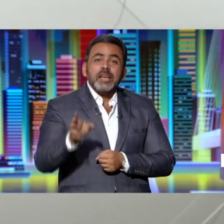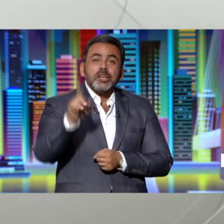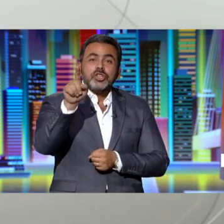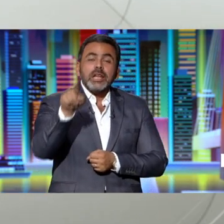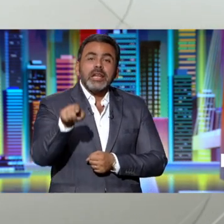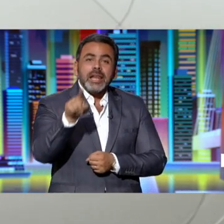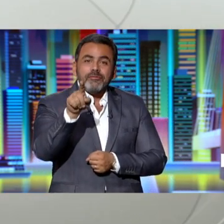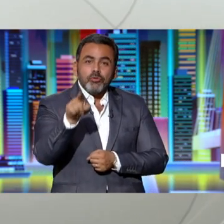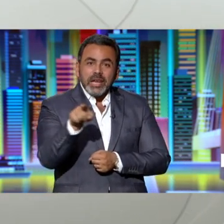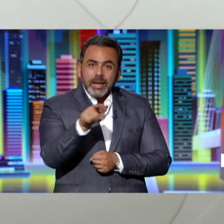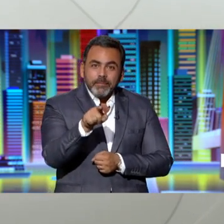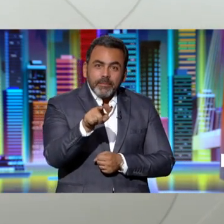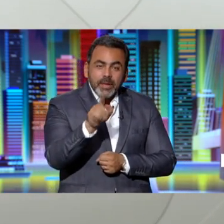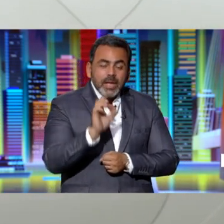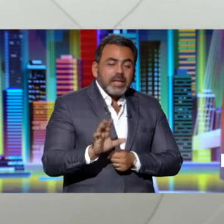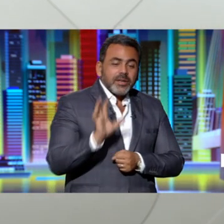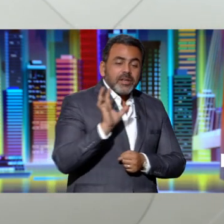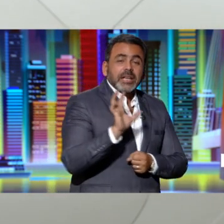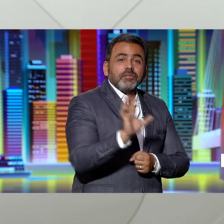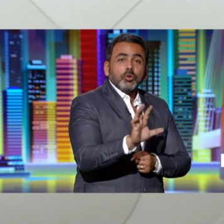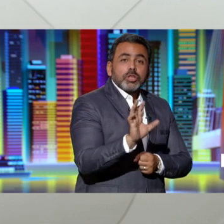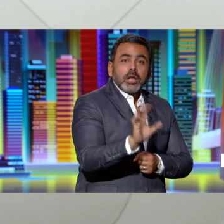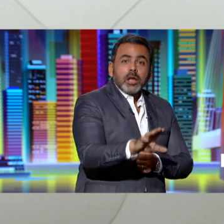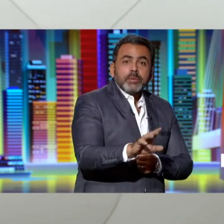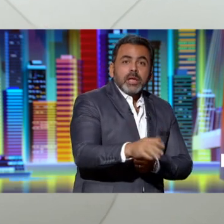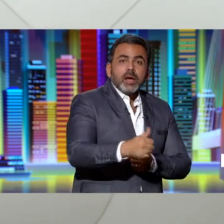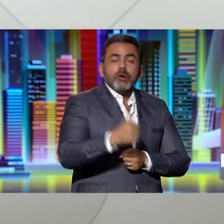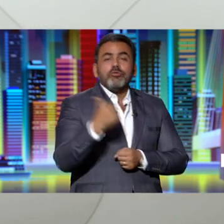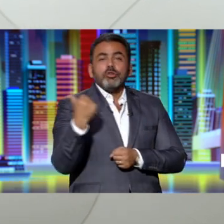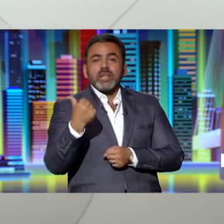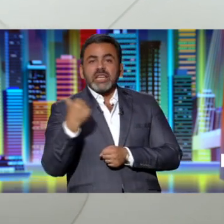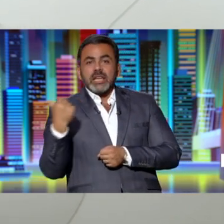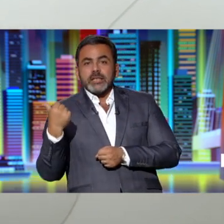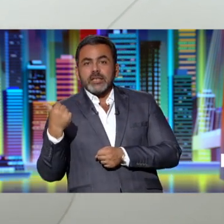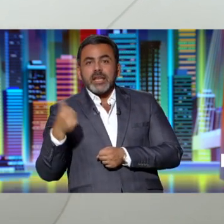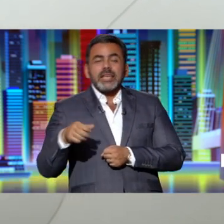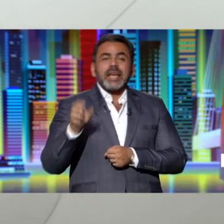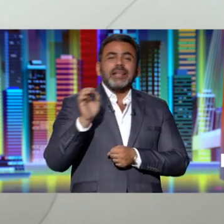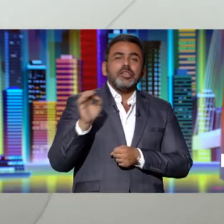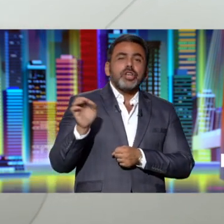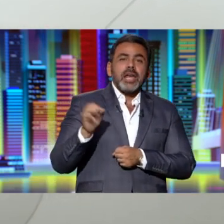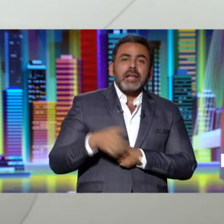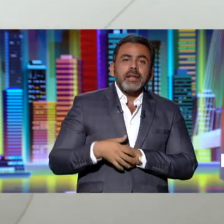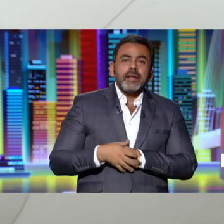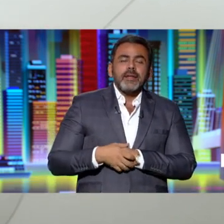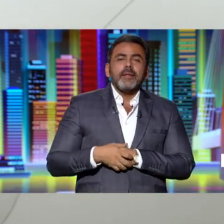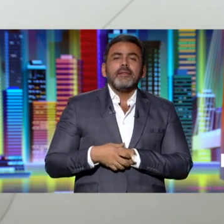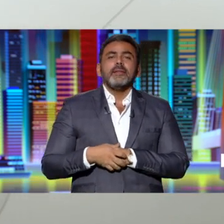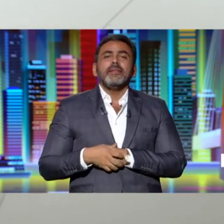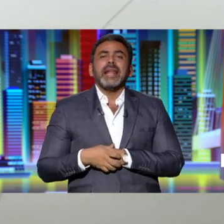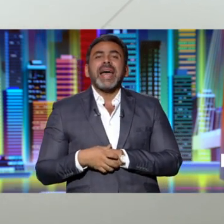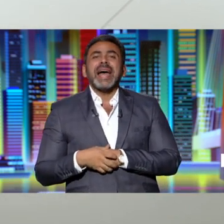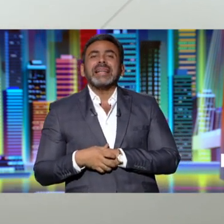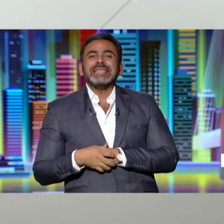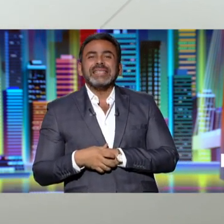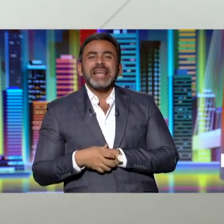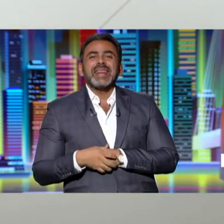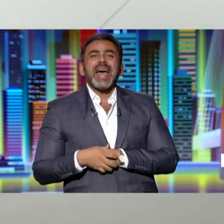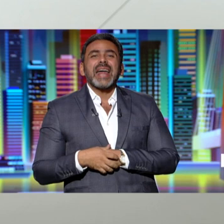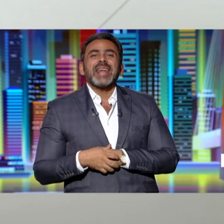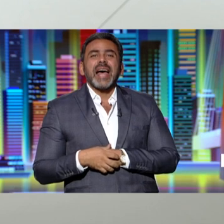فعمل ايه شال الالف واللام سواء اذا كانت في النسخه العربي او في النسخه الانجليزي يعني شال ذا